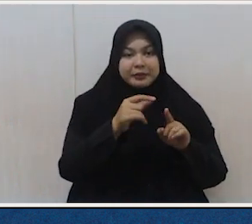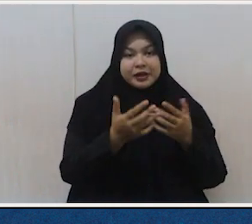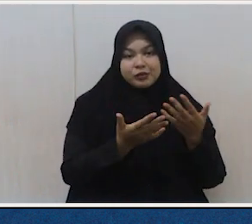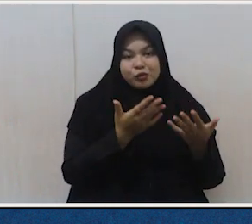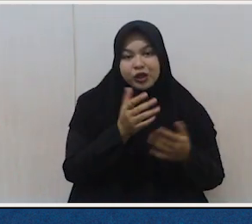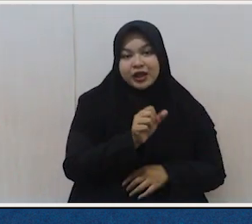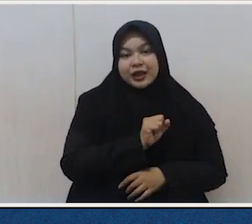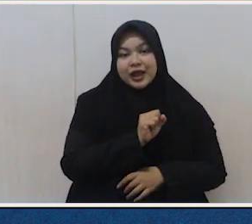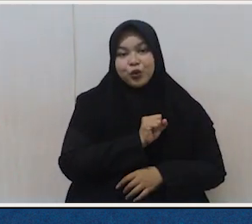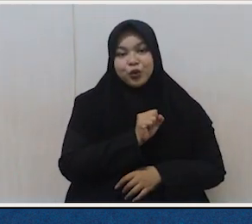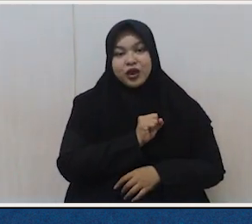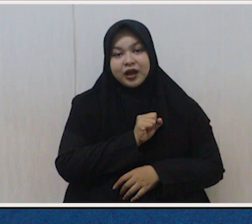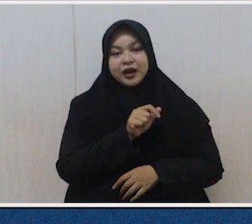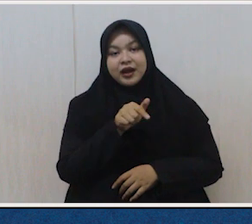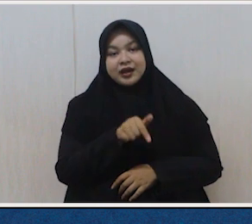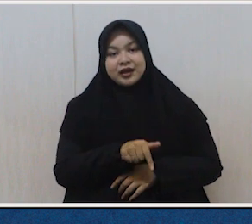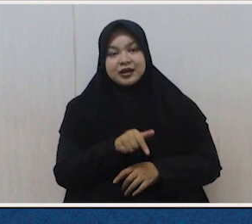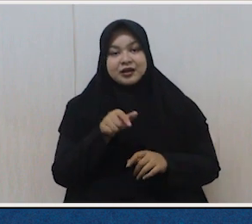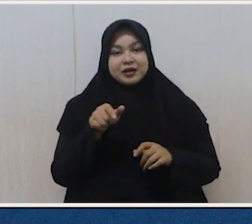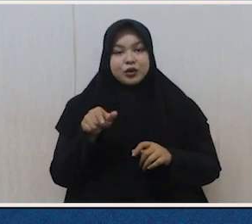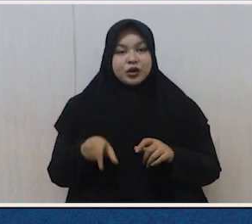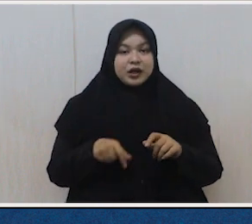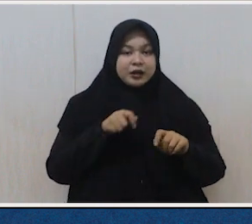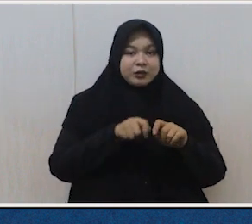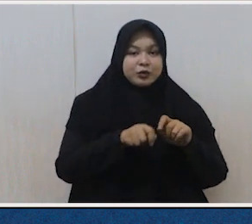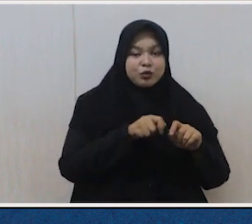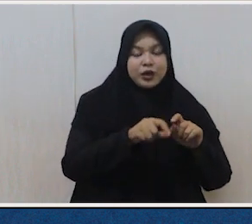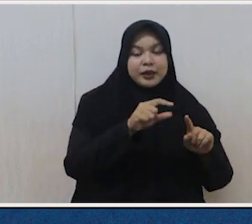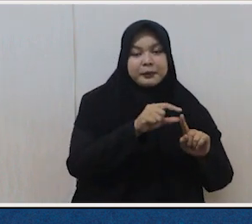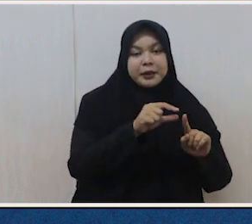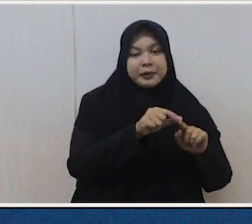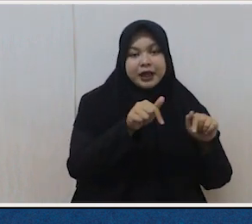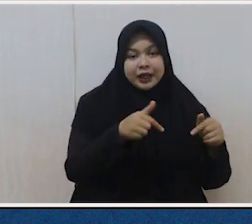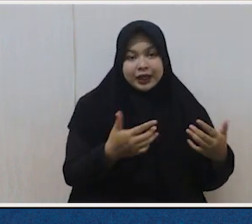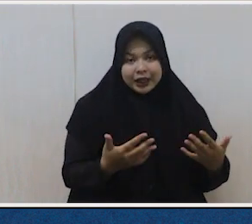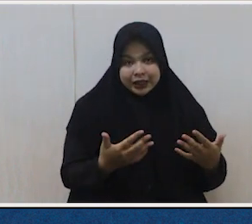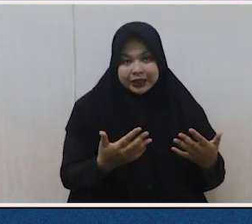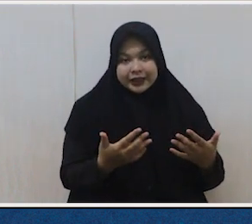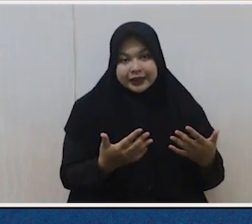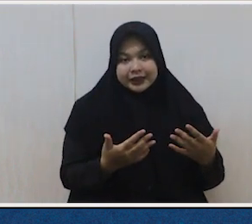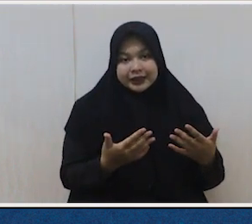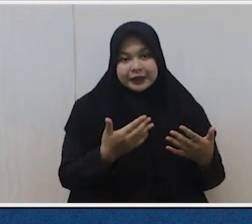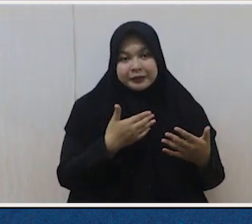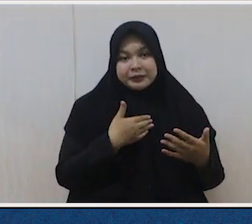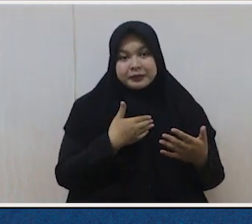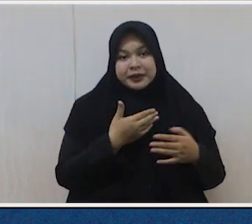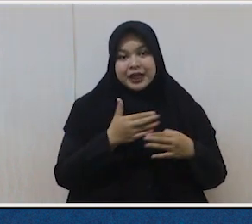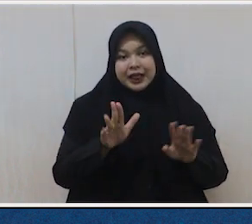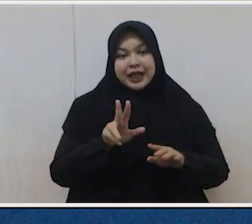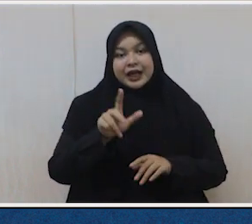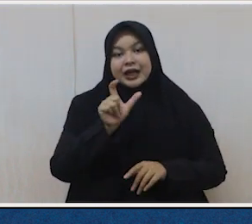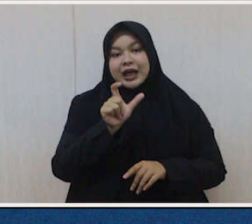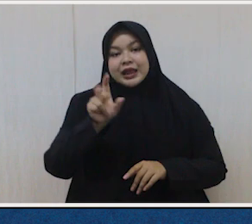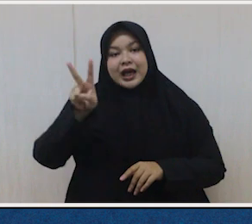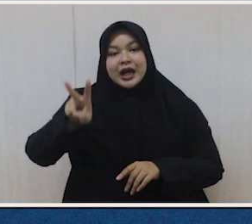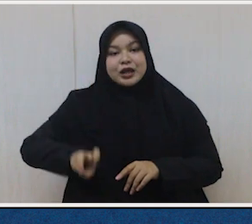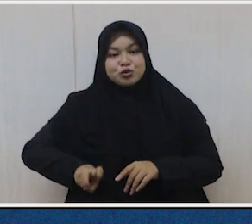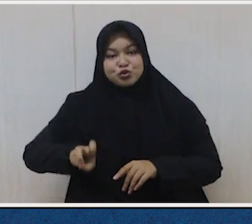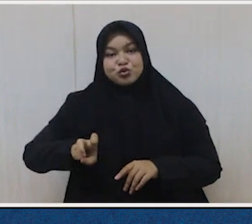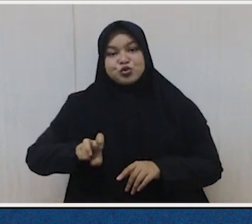yang mungkin ketakutan juga ya ya si pembuat ee PP ini untuk apa menghilangkan kata harus itu